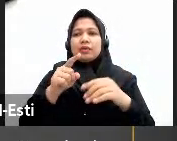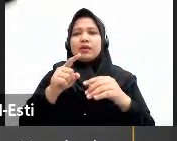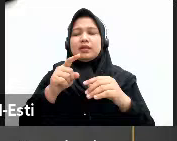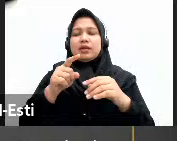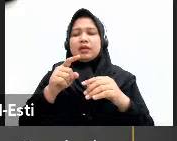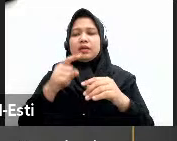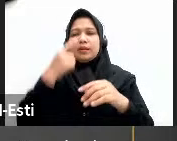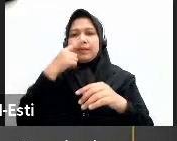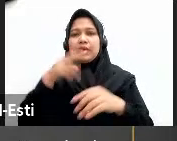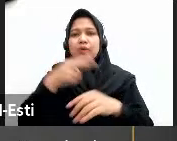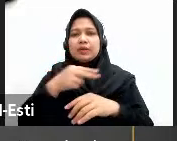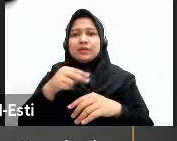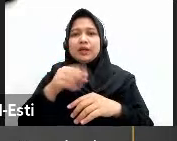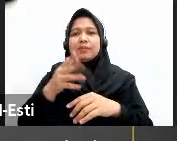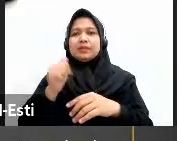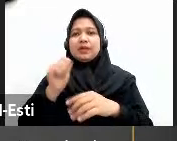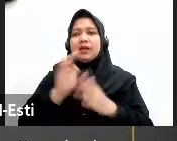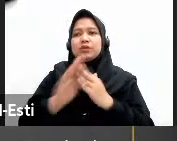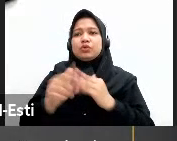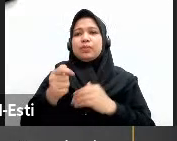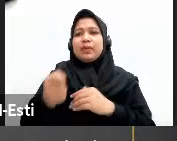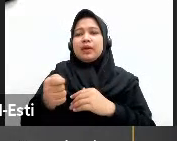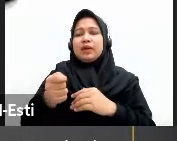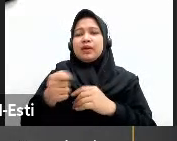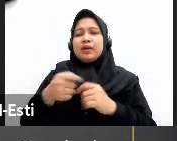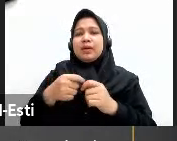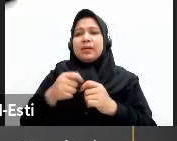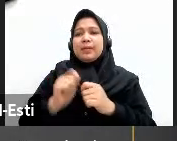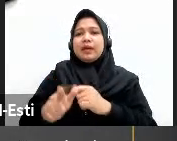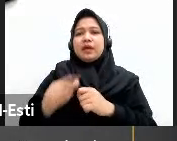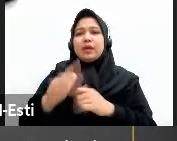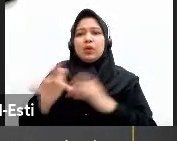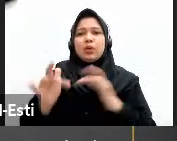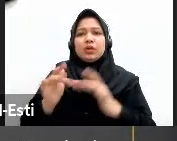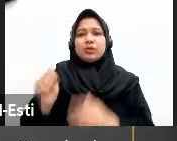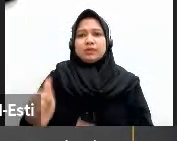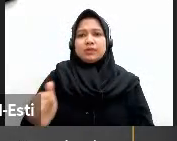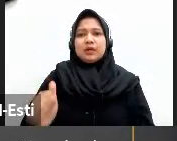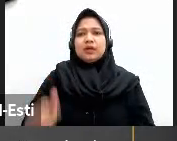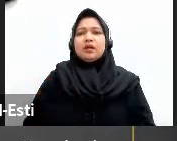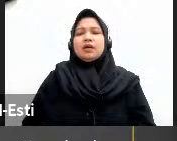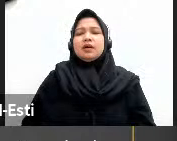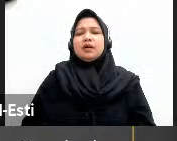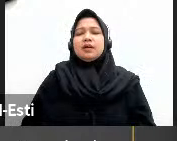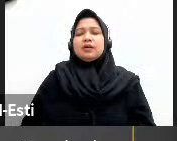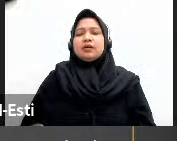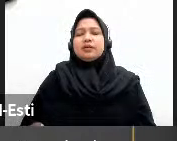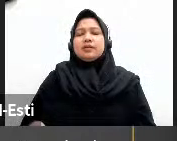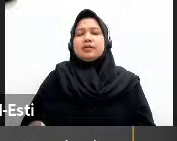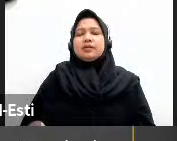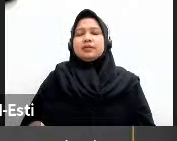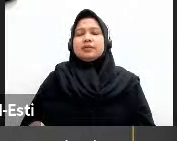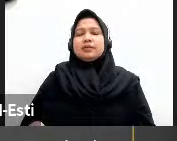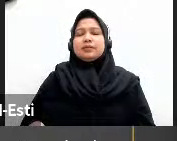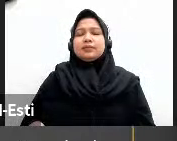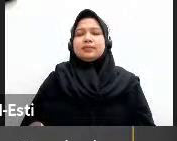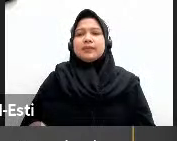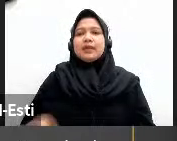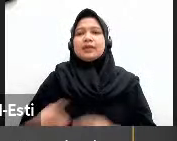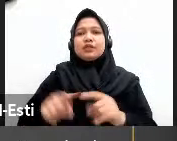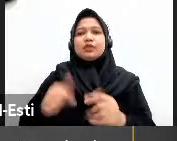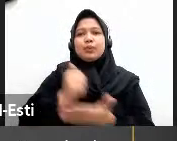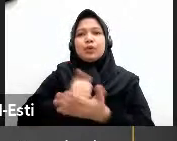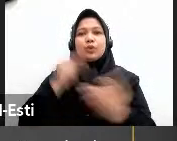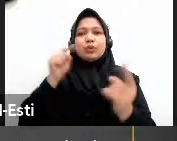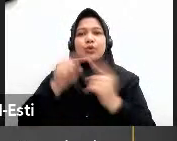scan langsung bayar secara secara online juga gitu ya tapi adblast makanya disitu GTA dan sebetulnya